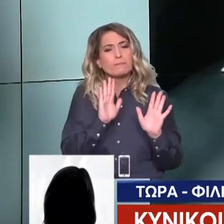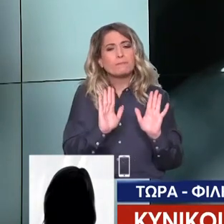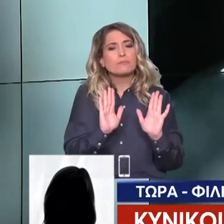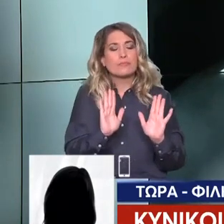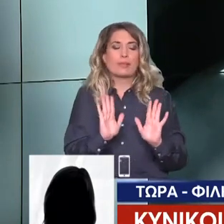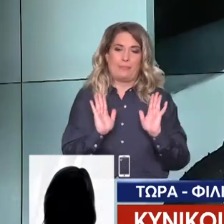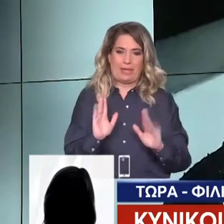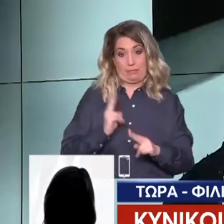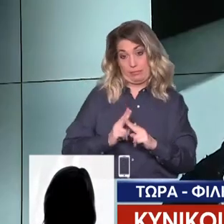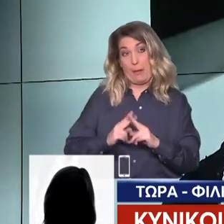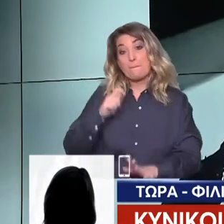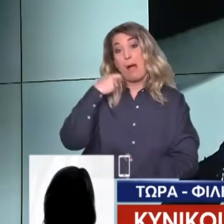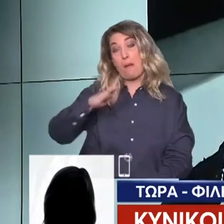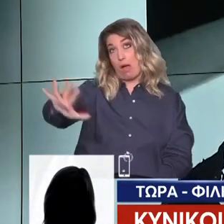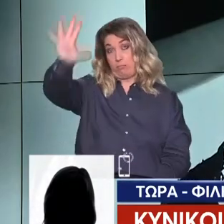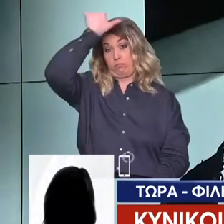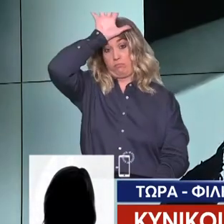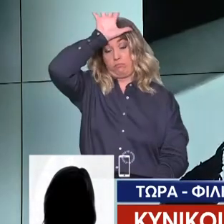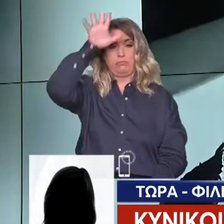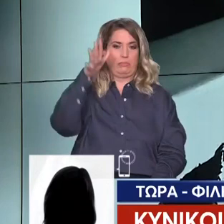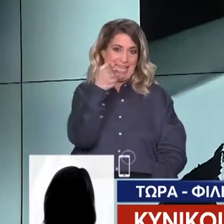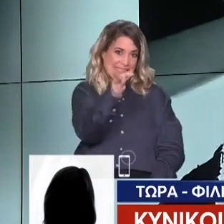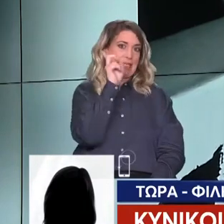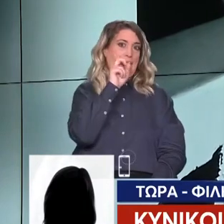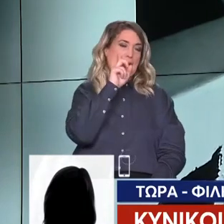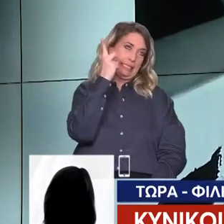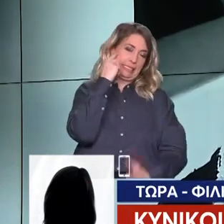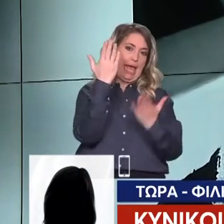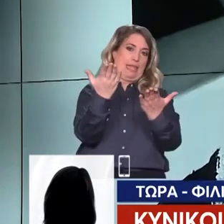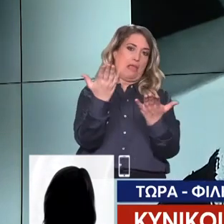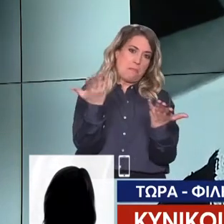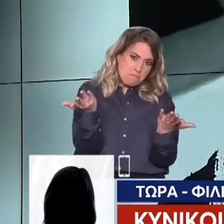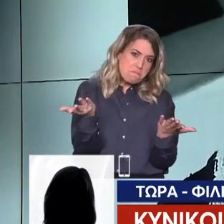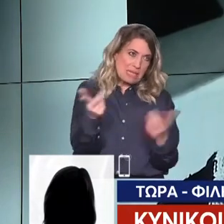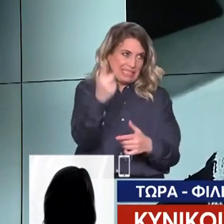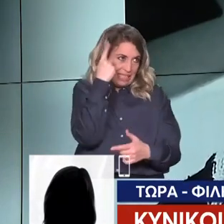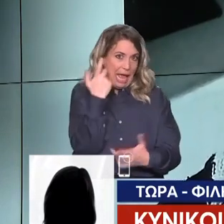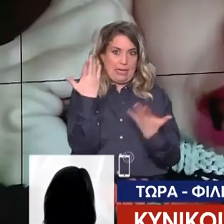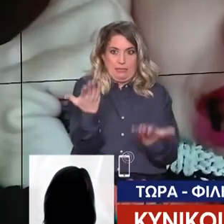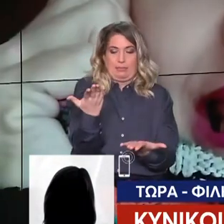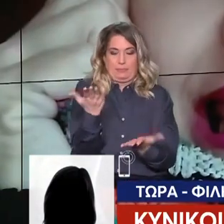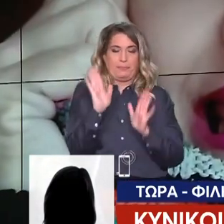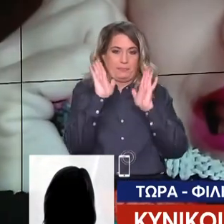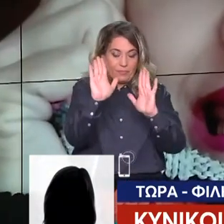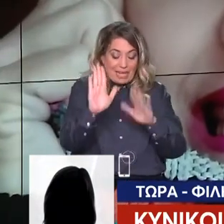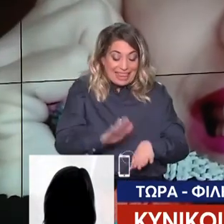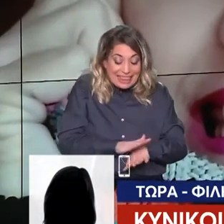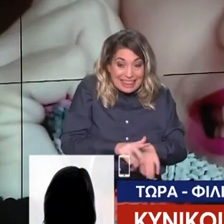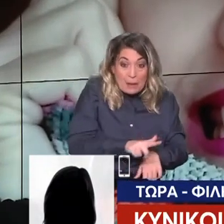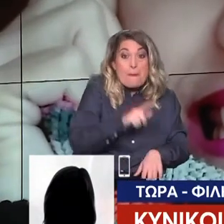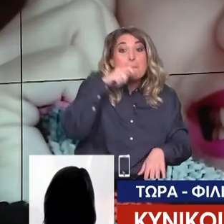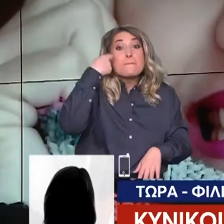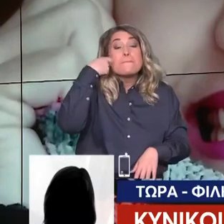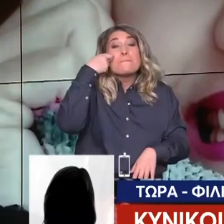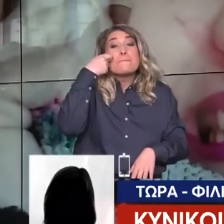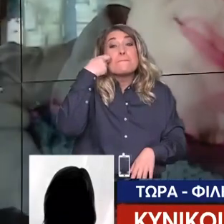είναι μάνα. Και επειδή εσείς ξέρετε, γιατί έχετε άμεση γνώση, η μάνα των παιδιών, του δράστη